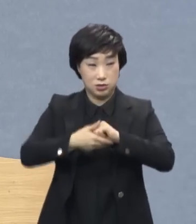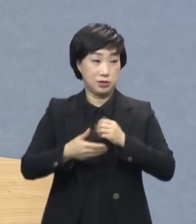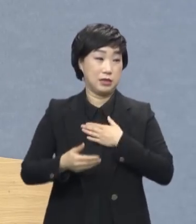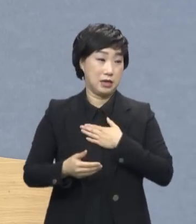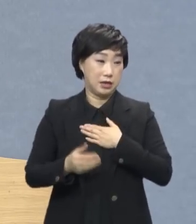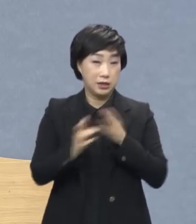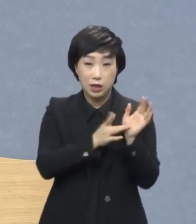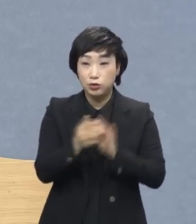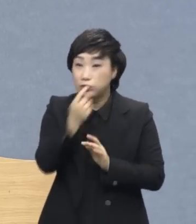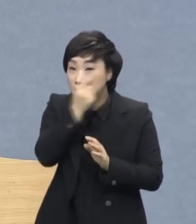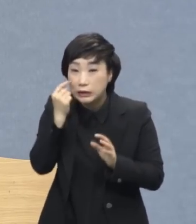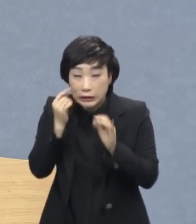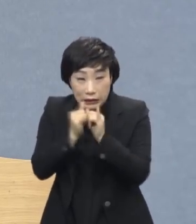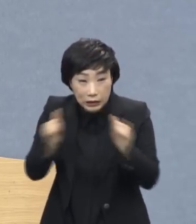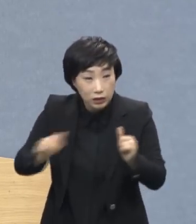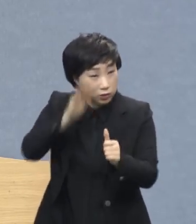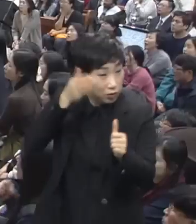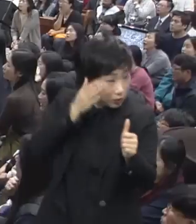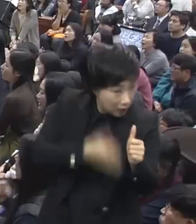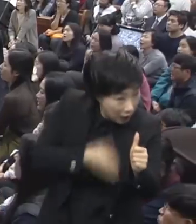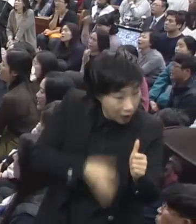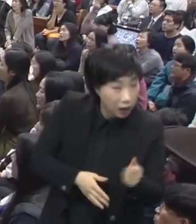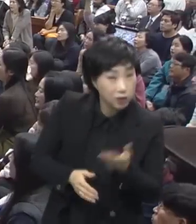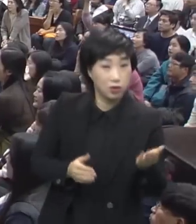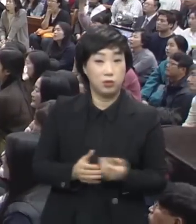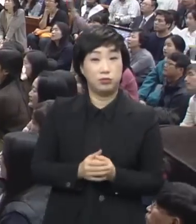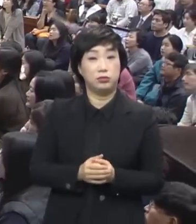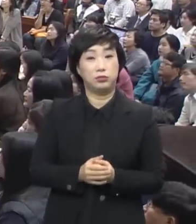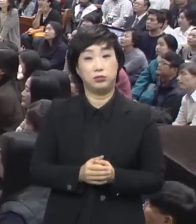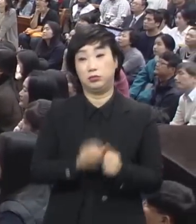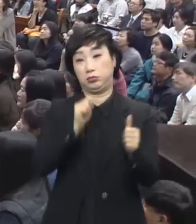이르러 내 증인이 되리라 하시니라.